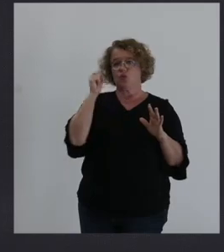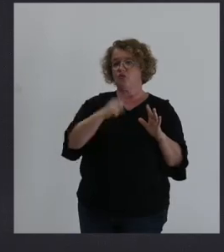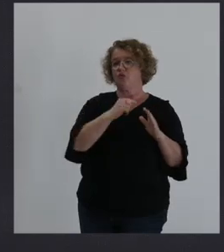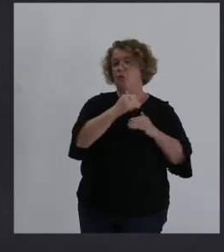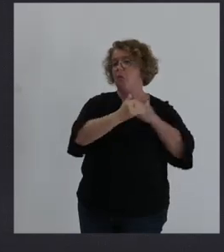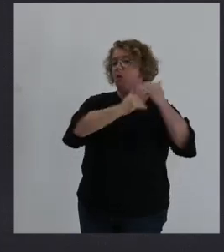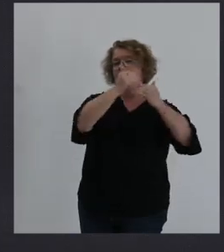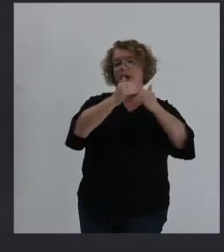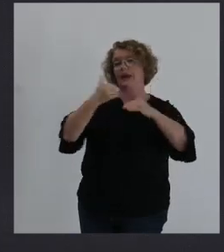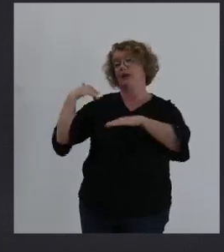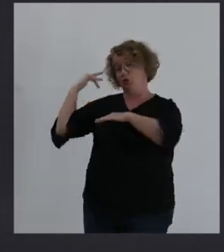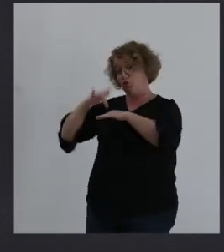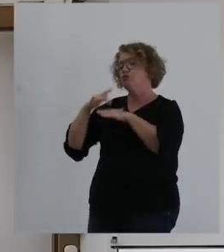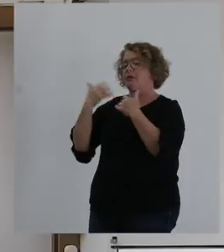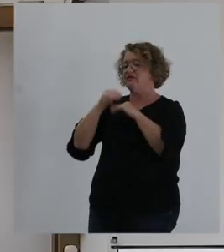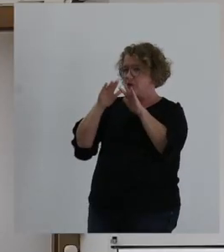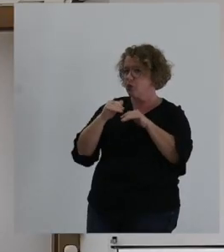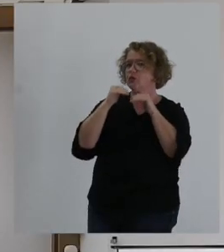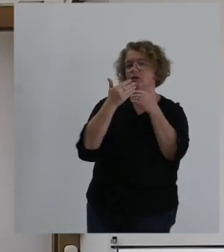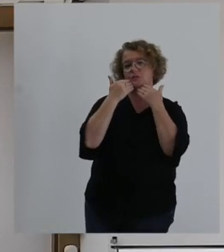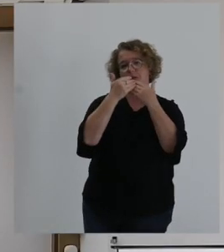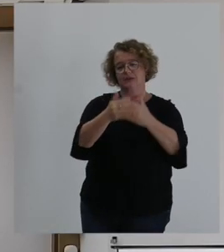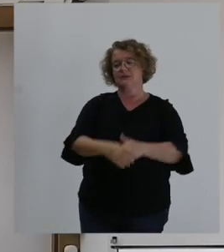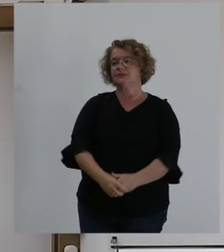progrès réalisés. Merci.